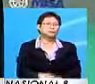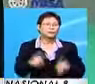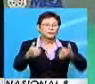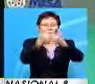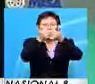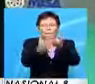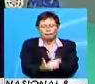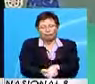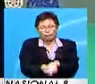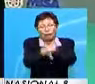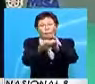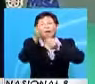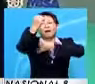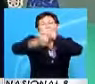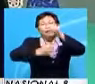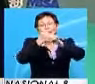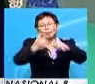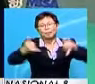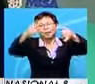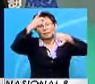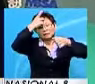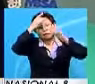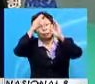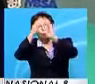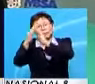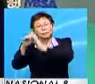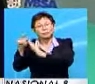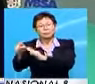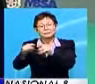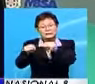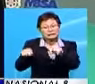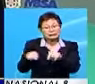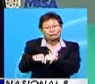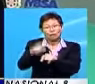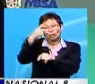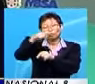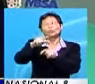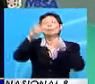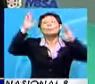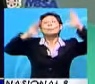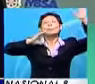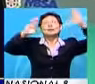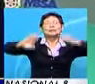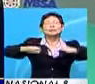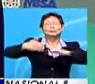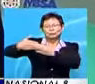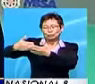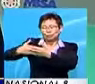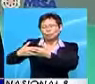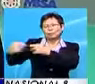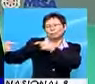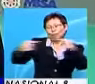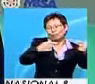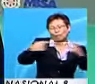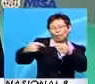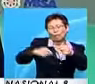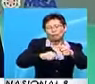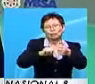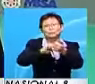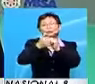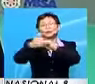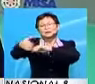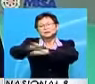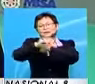Kejohanan bola tampar antarabangsa Piala Datuk Bandar merupakan platform buat skuad negara sebelum menghadapi cabaran Sukan SEA